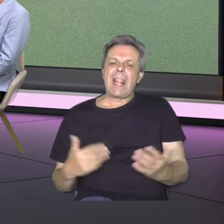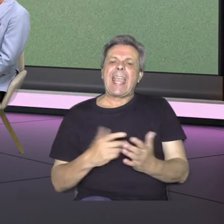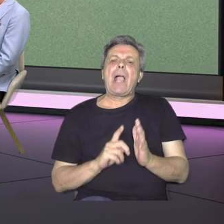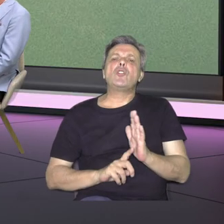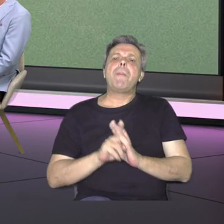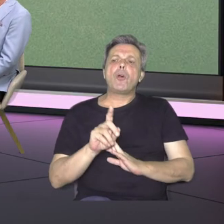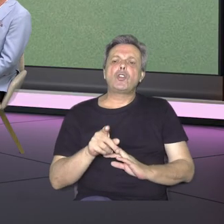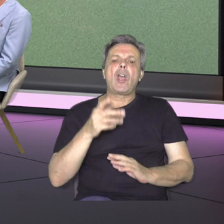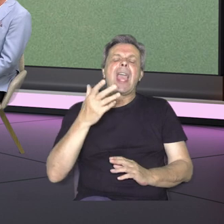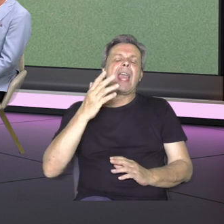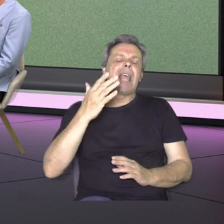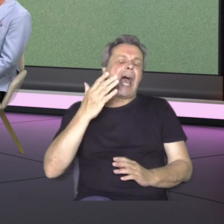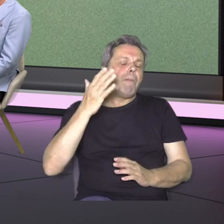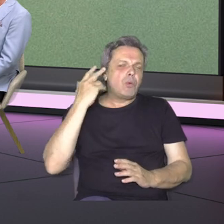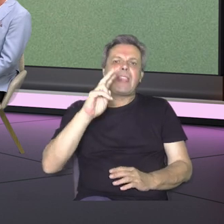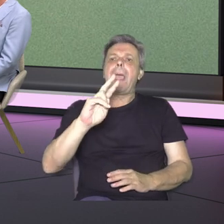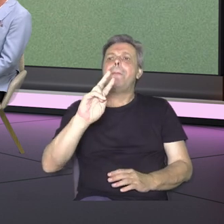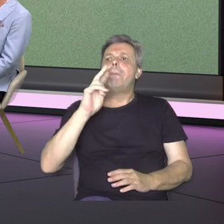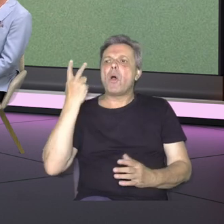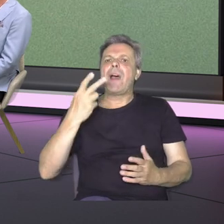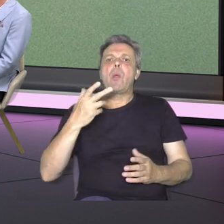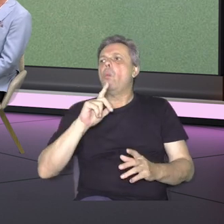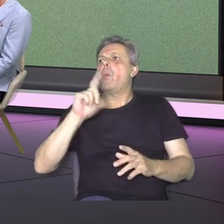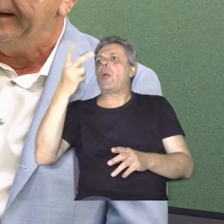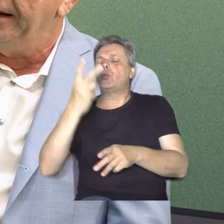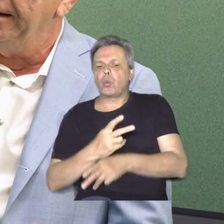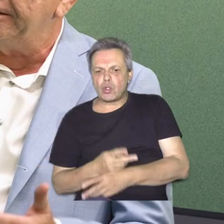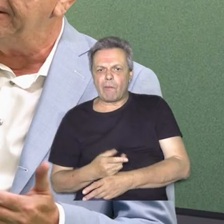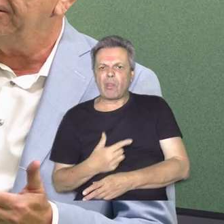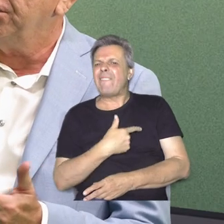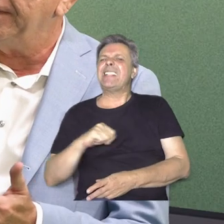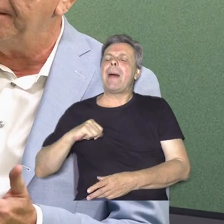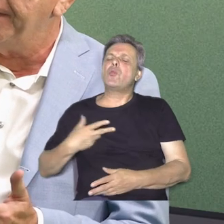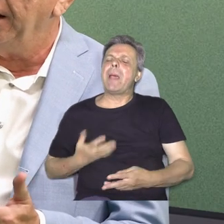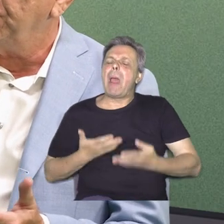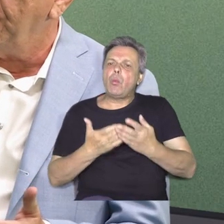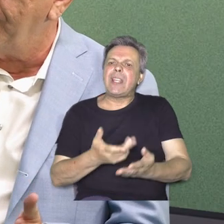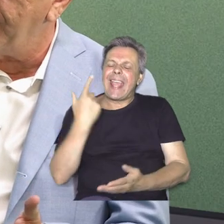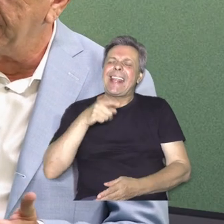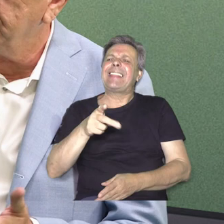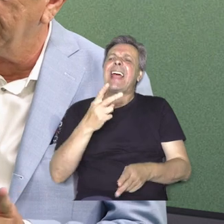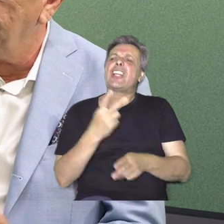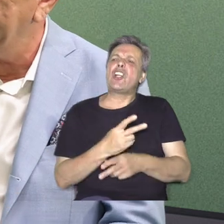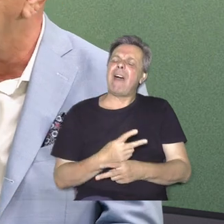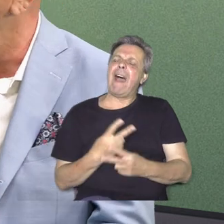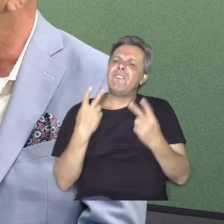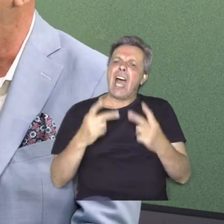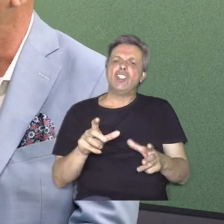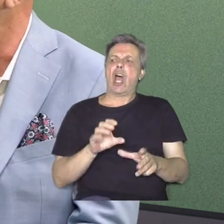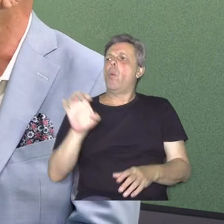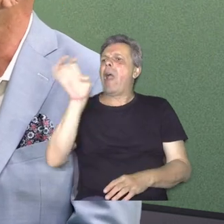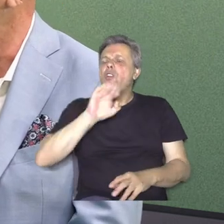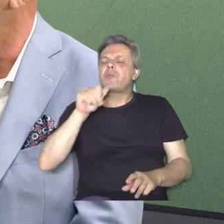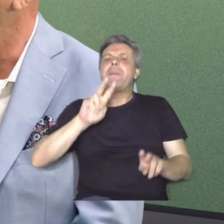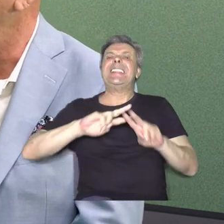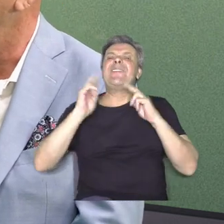postiže da budete pozvani u neku državu? Nudite li se ili je ta država prilično važna u nekakvim evropskim